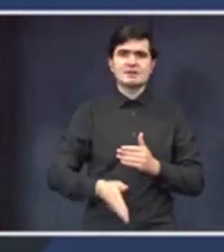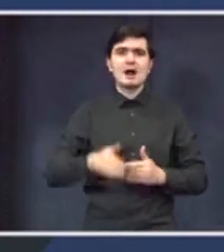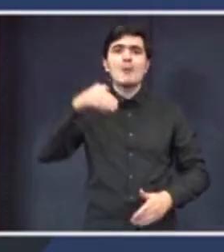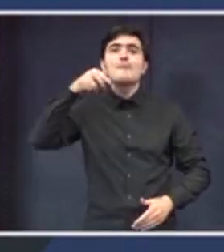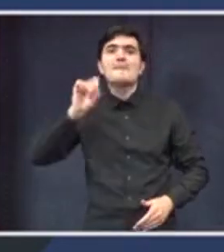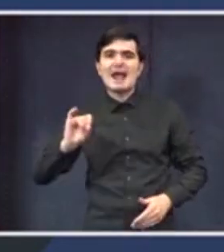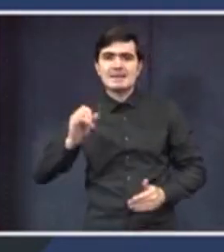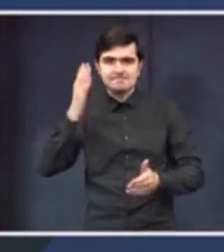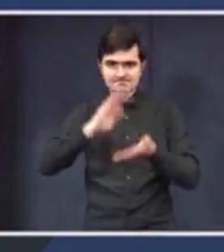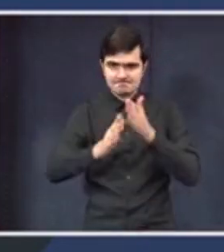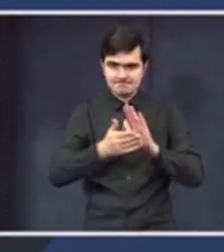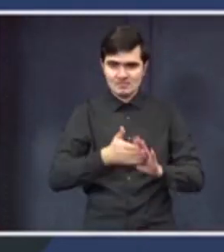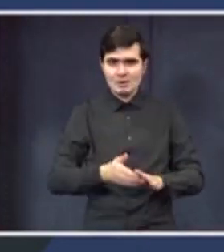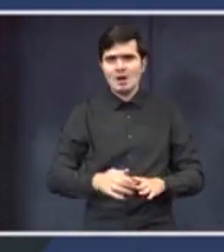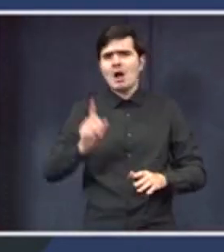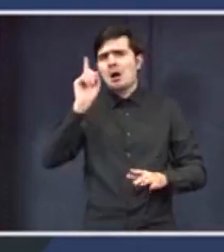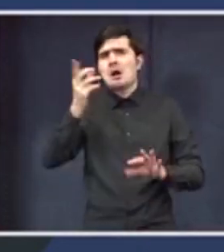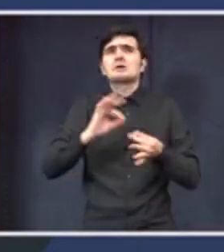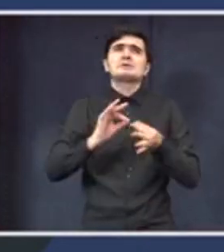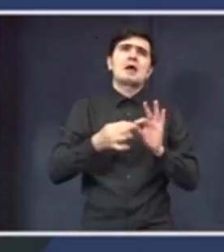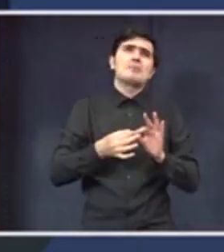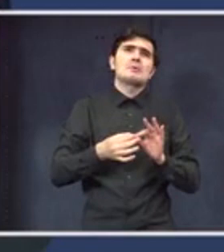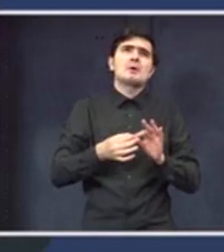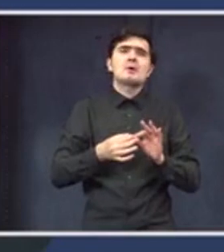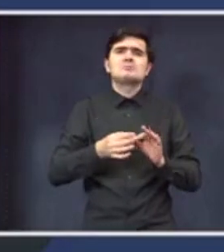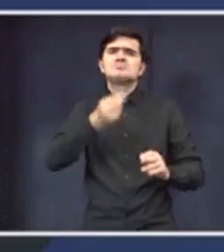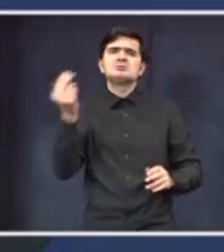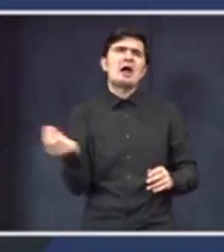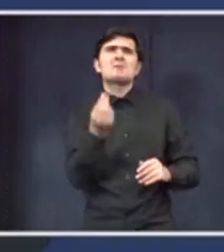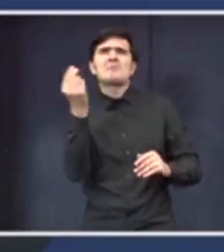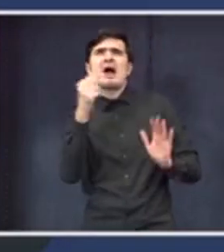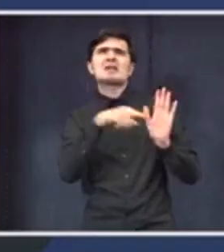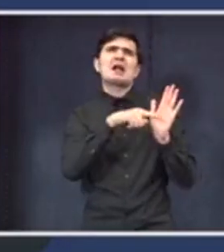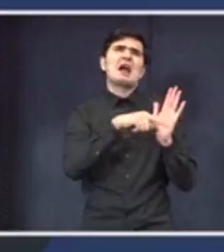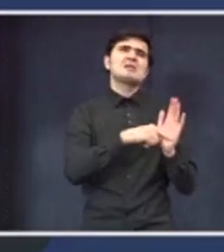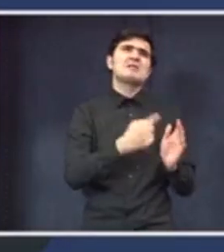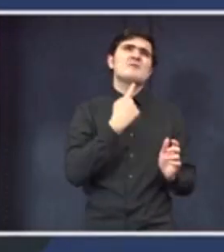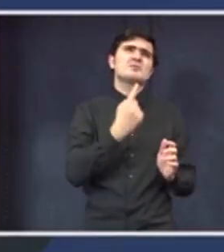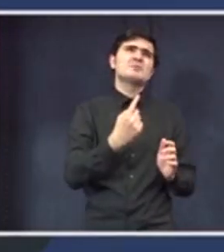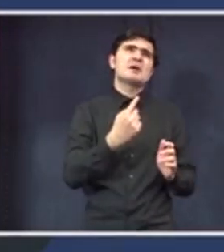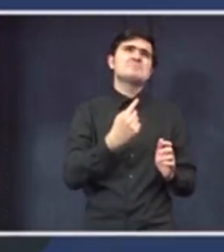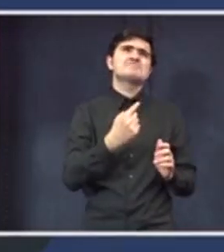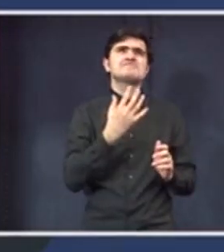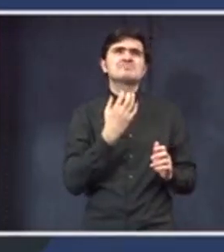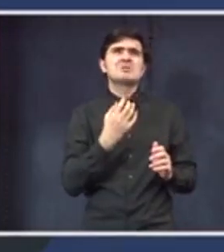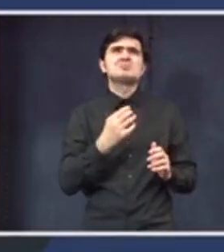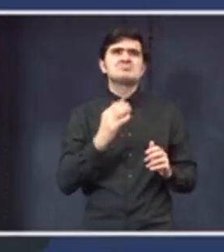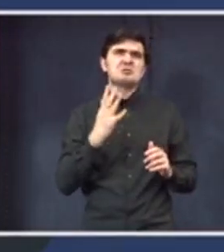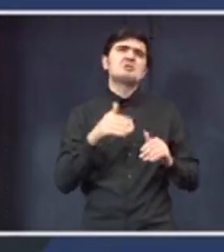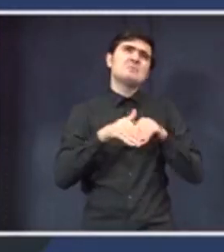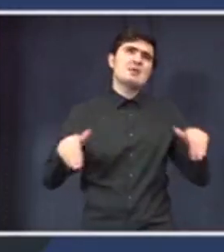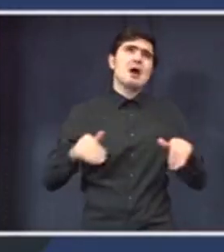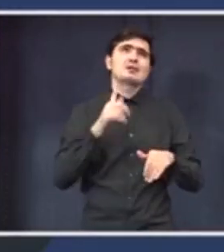mai ar însemna în cel mai pesimist scenariu să avem aproape, cu siguranță, 5 milioane de